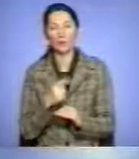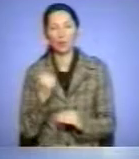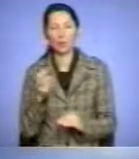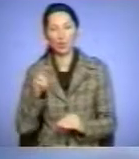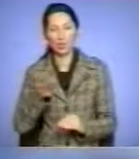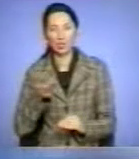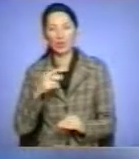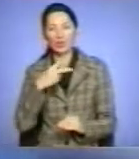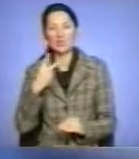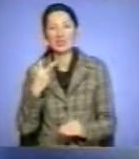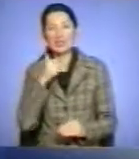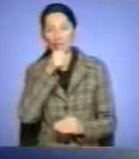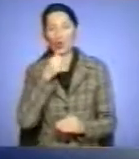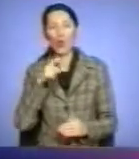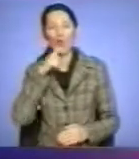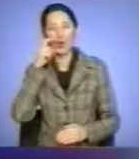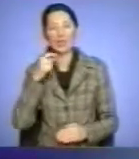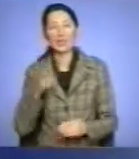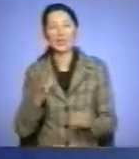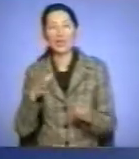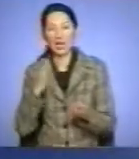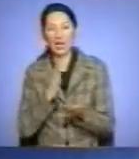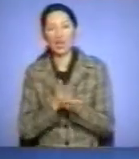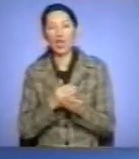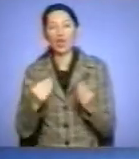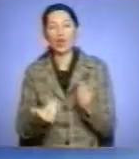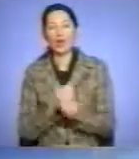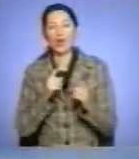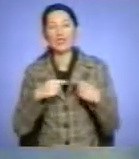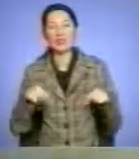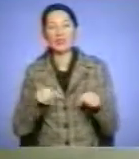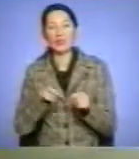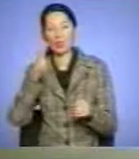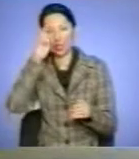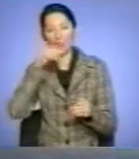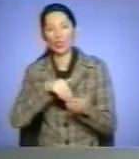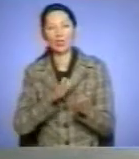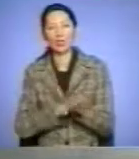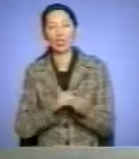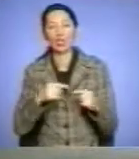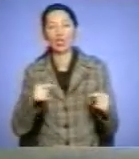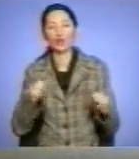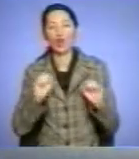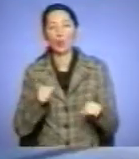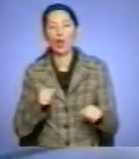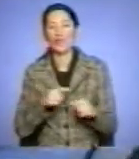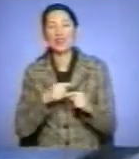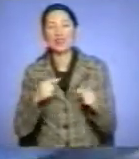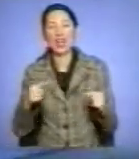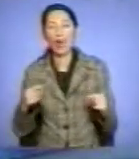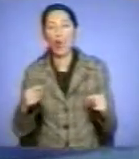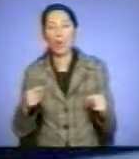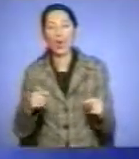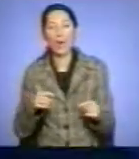1 січня 2013 року в Україні запроваджена нова система державної реєстрації речових прав на нерухоме майно.